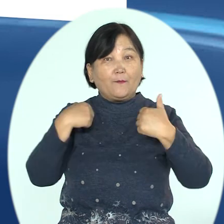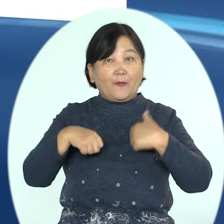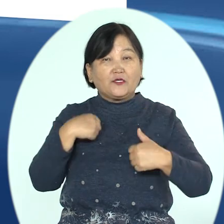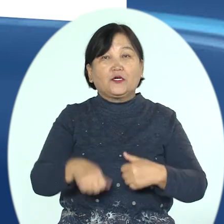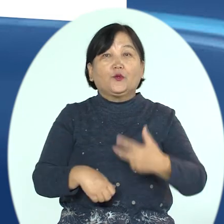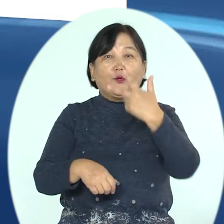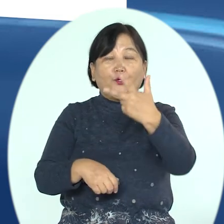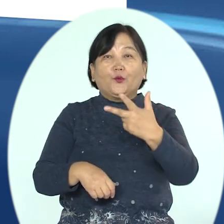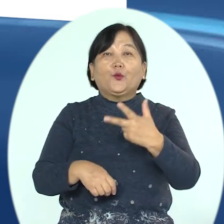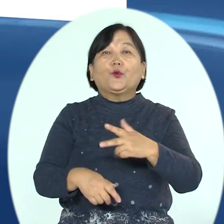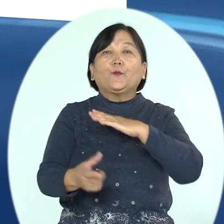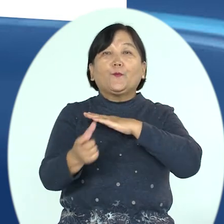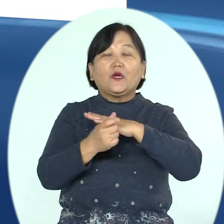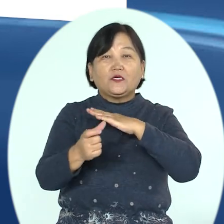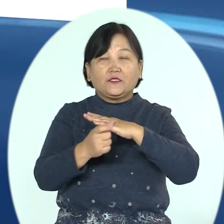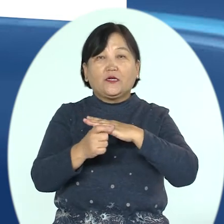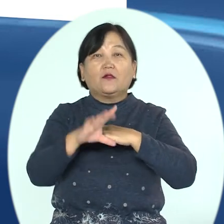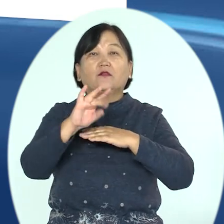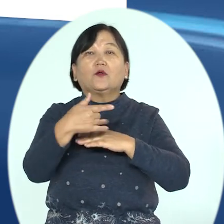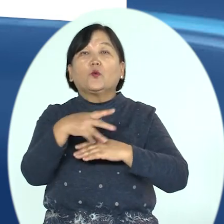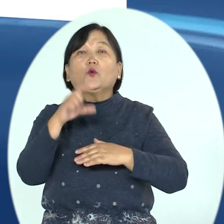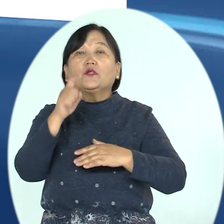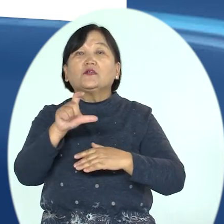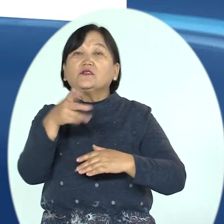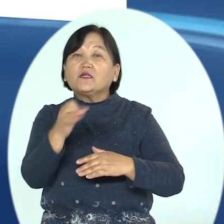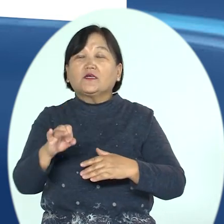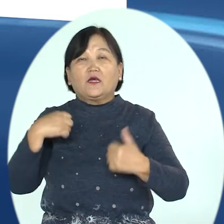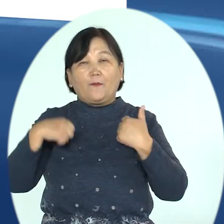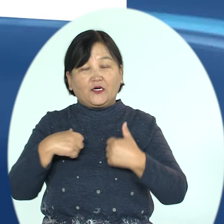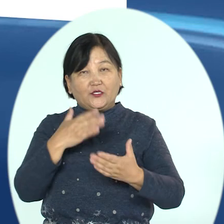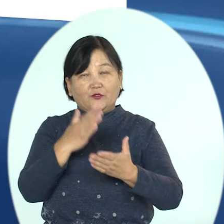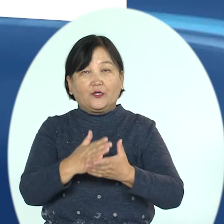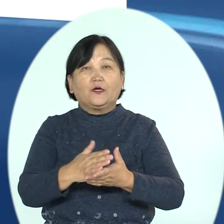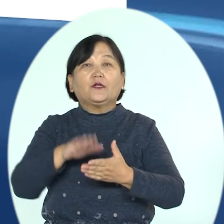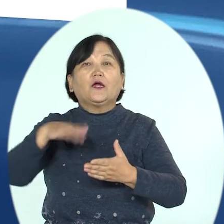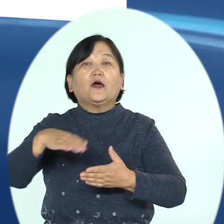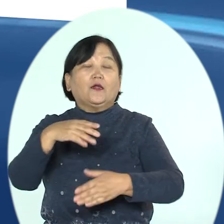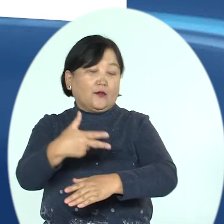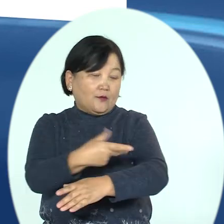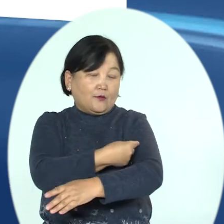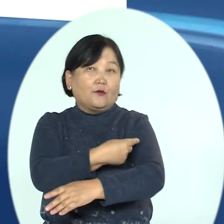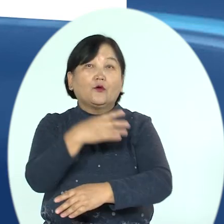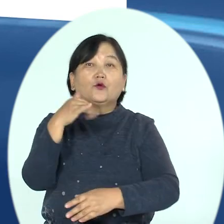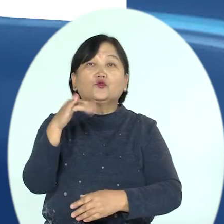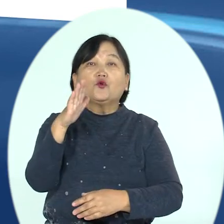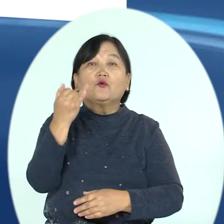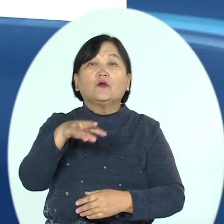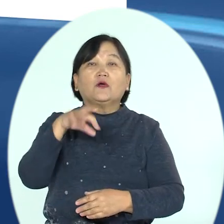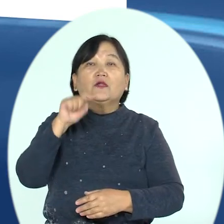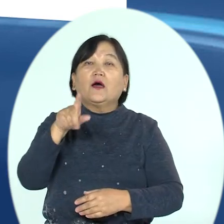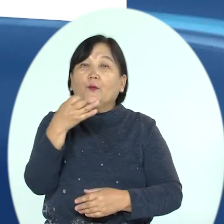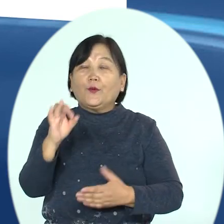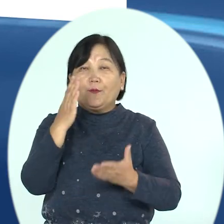бол тэргүүлэгч чиглэлийн мэрэгжилт явж байгаа. Тэгээд сувилахаа бол ингээд явж байгаа. Тэгэхээр бол бас төрөөс